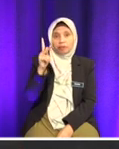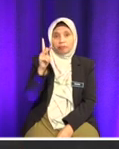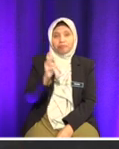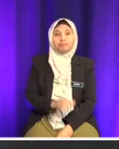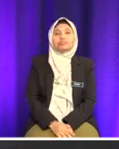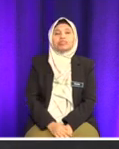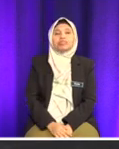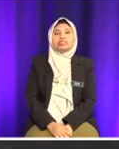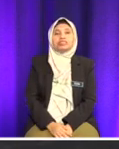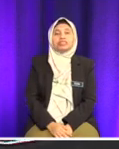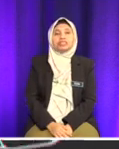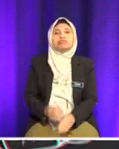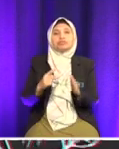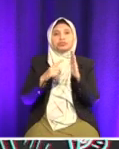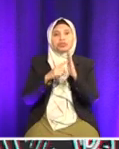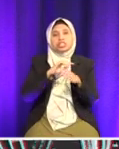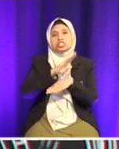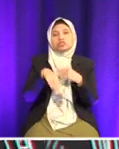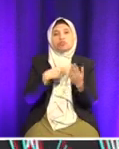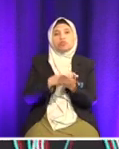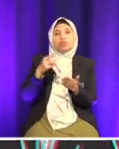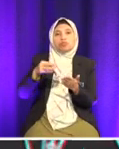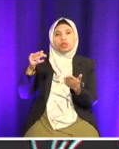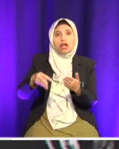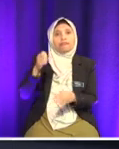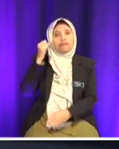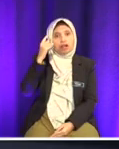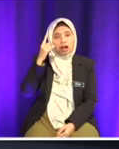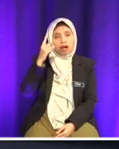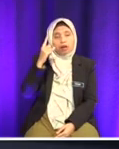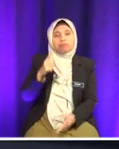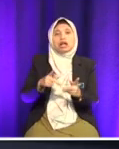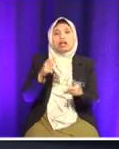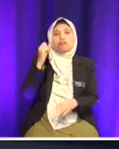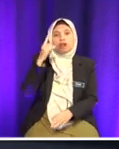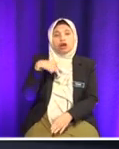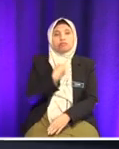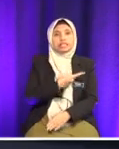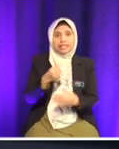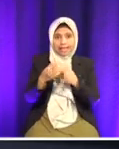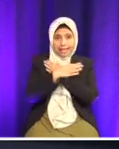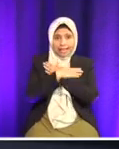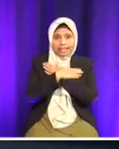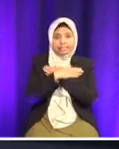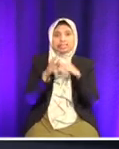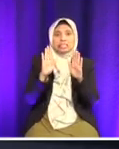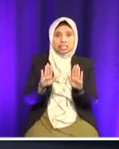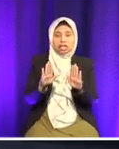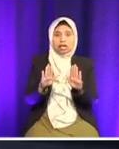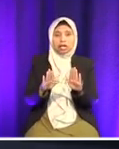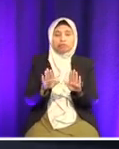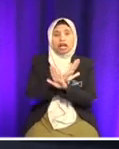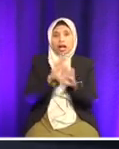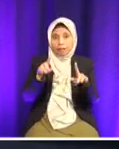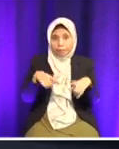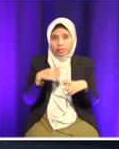Oke menunjukkan semua murid kita Ustadz paham Jadi kalau paham kita tidak melihat seketika boleh kau Jangan